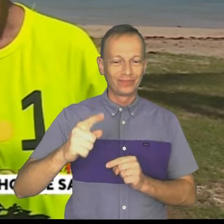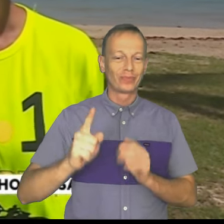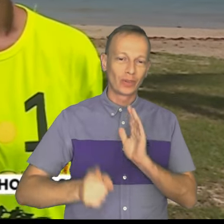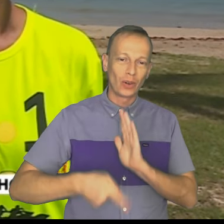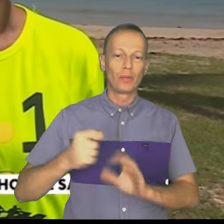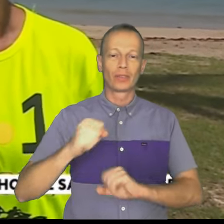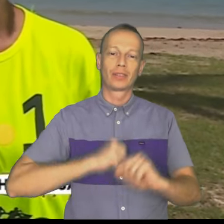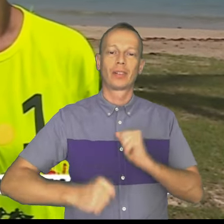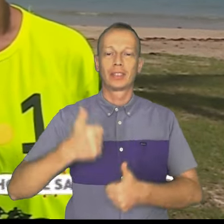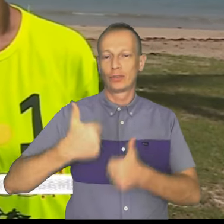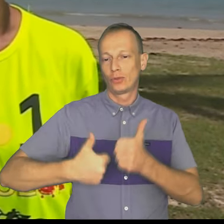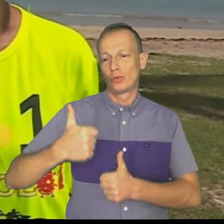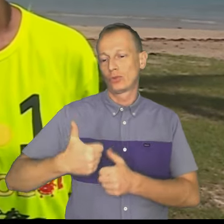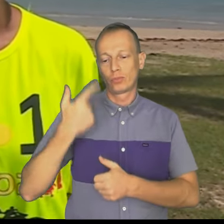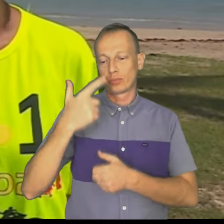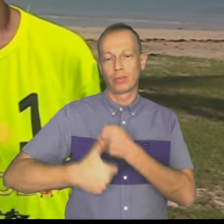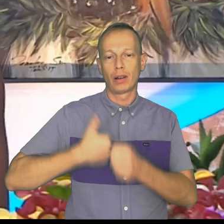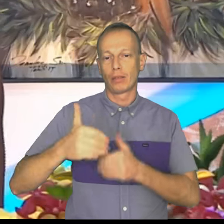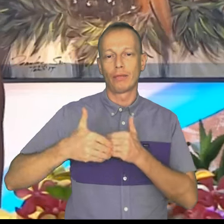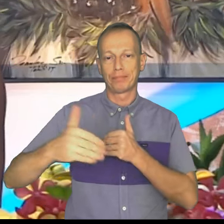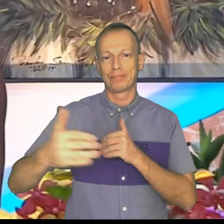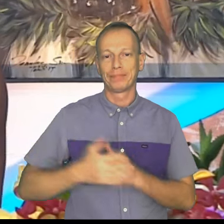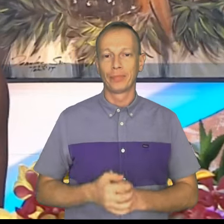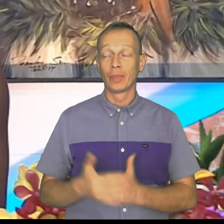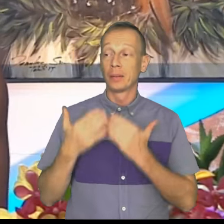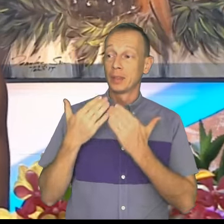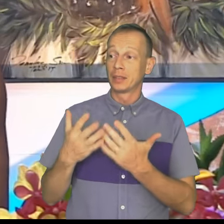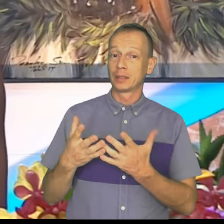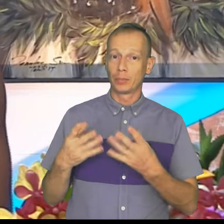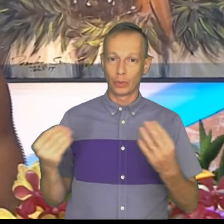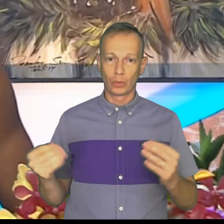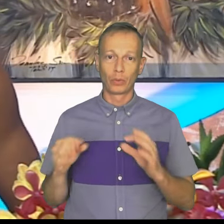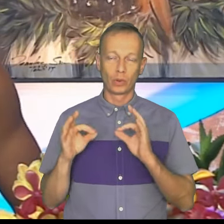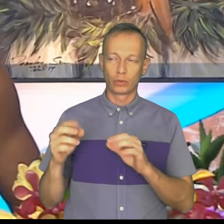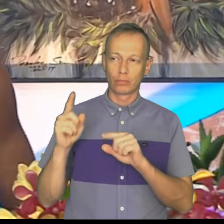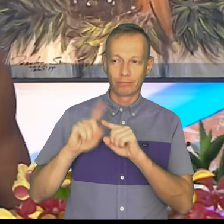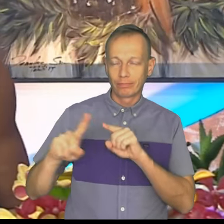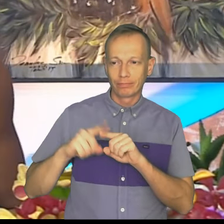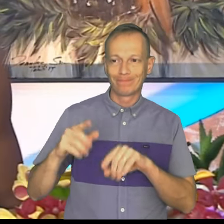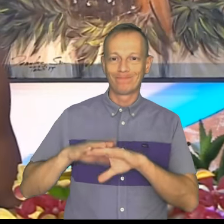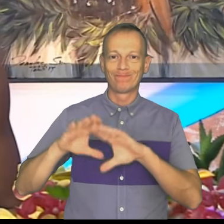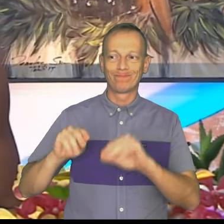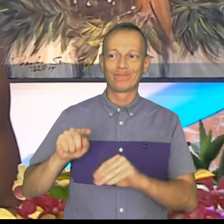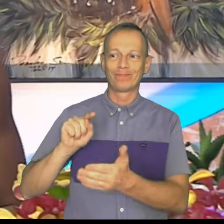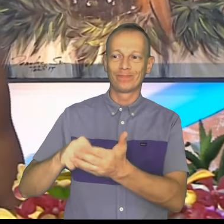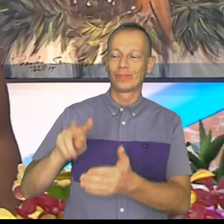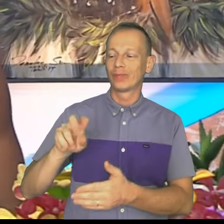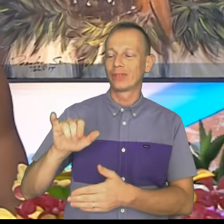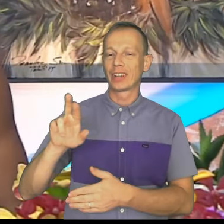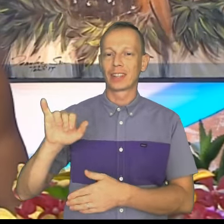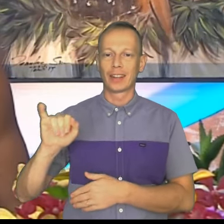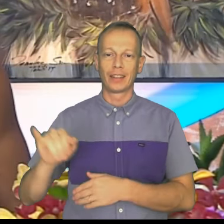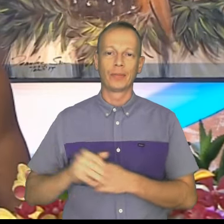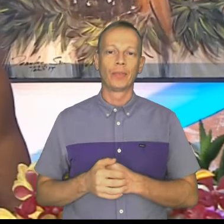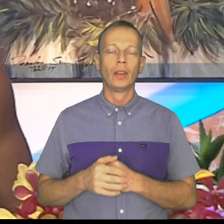se produire tout au long de l'année. Merci beaucoup, Kali Lénard, pour ce point en direct du parc Veirey. Et puis